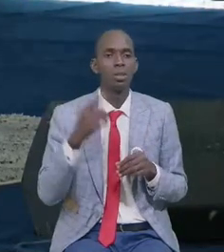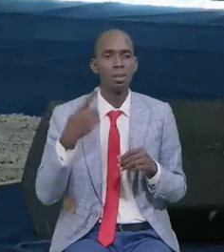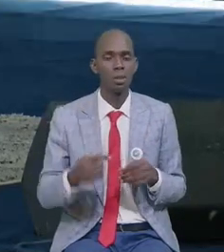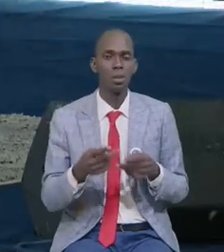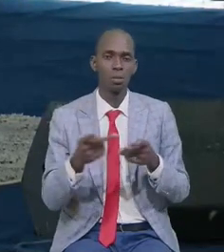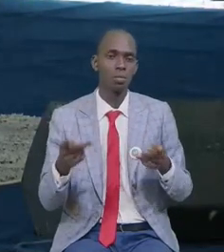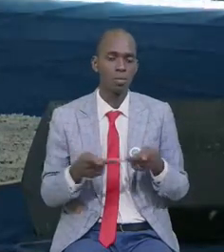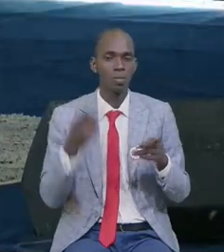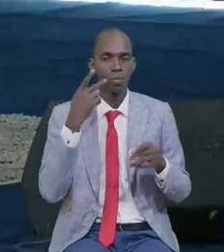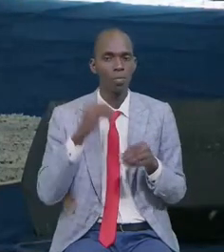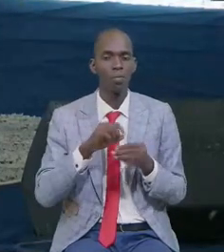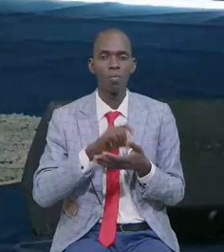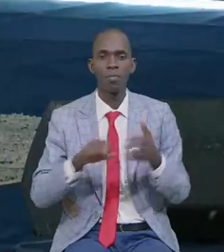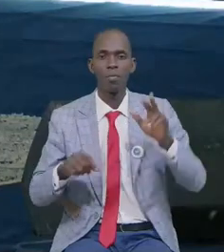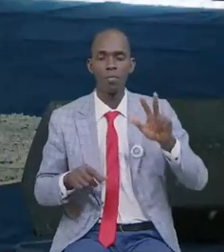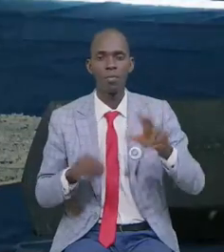Verset 4.